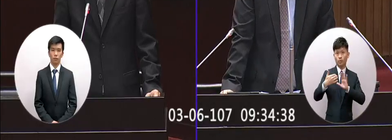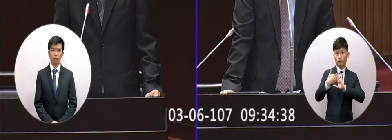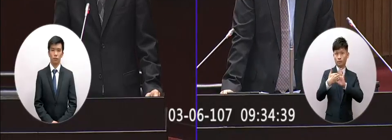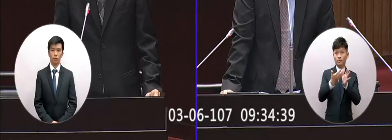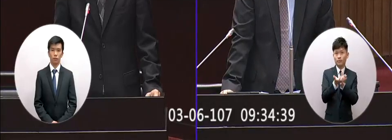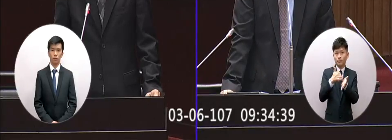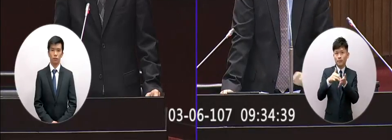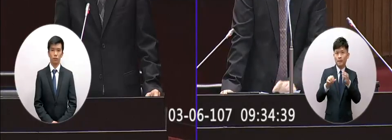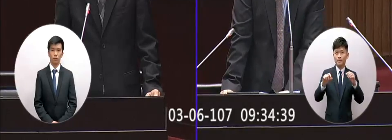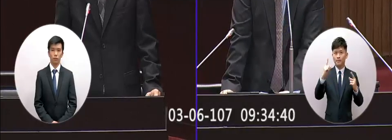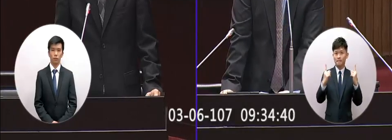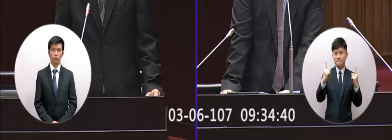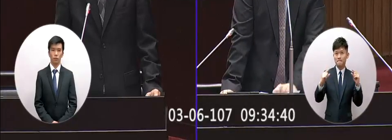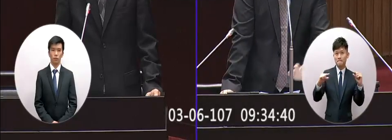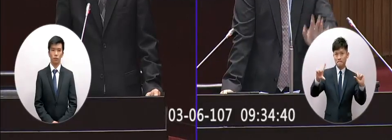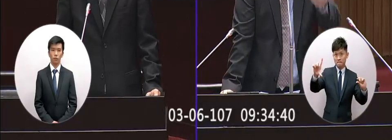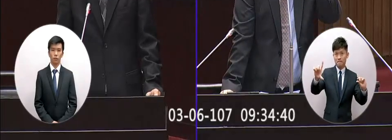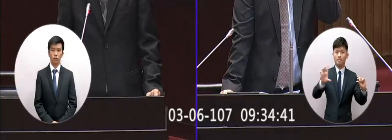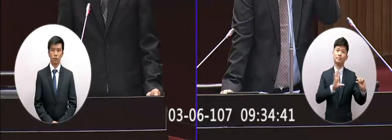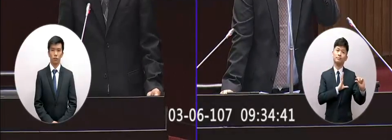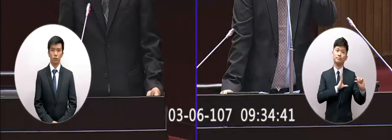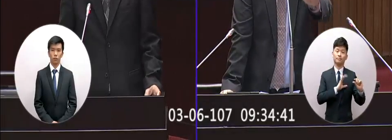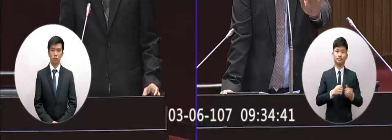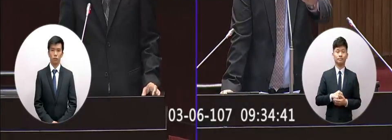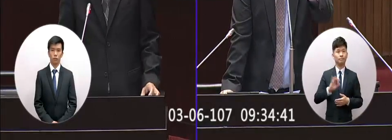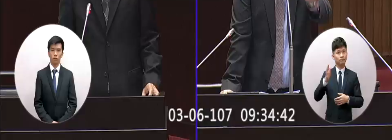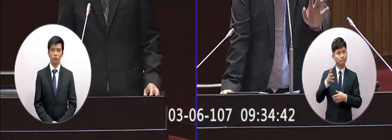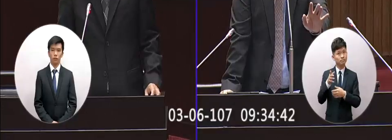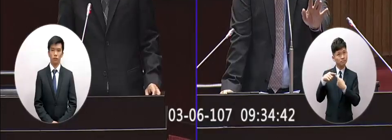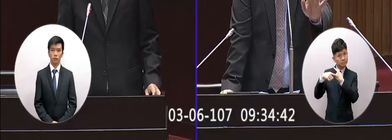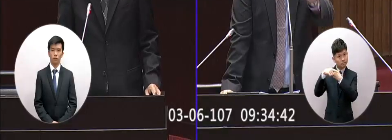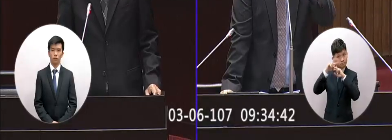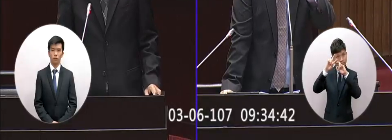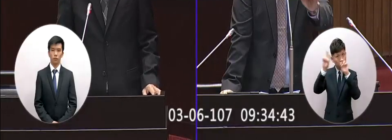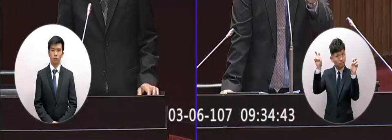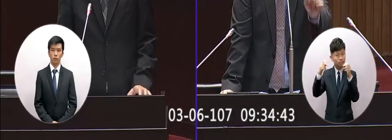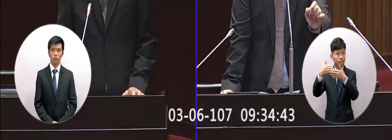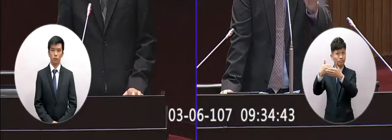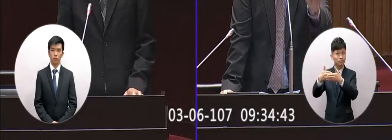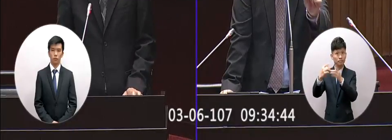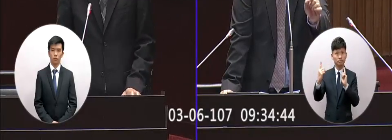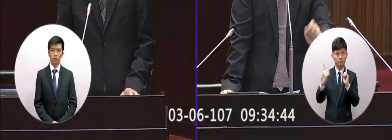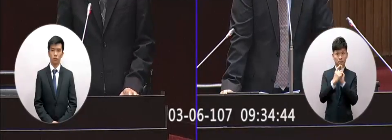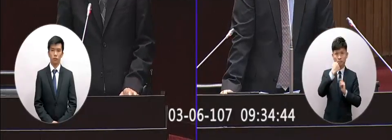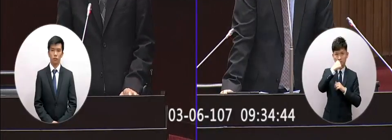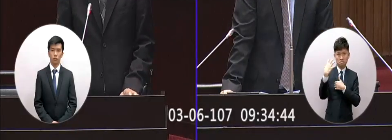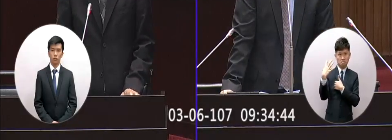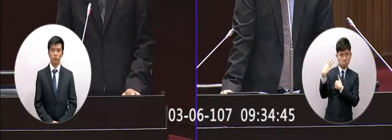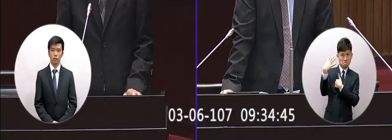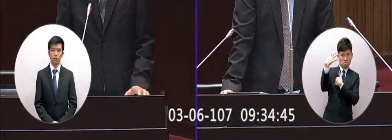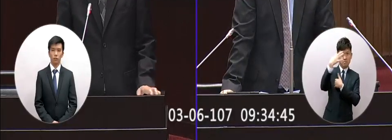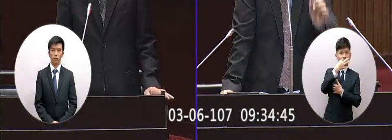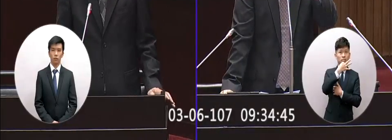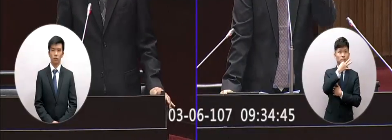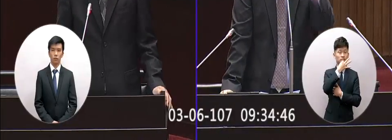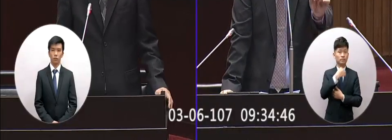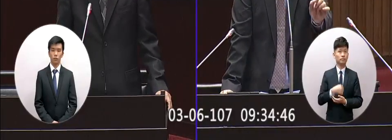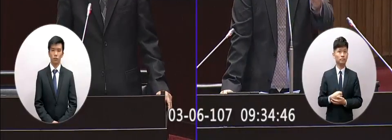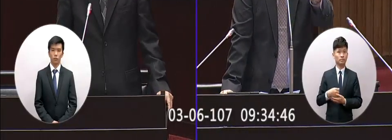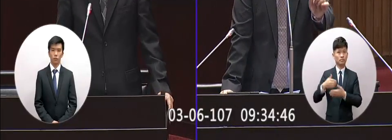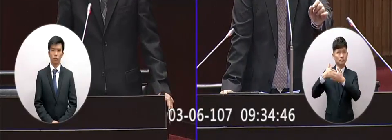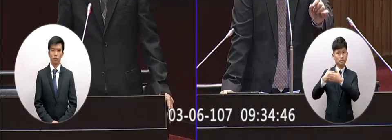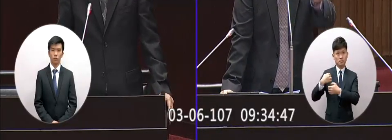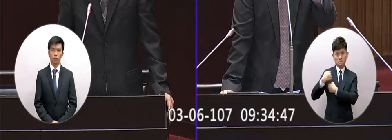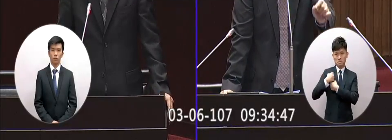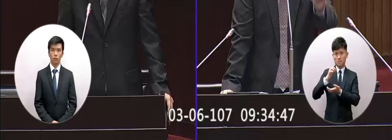差别，但是我们必须了解，对岸的中国是对台湾主权有威胁的国家， 他们军